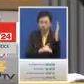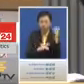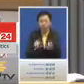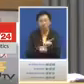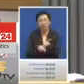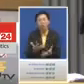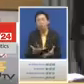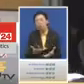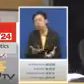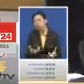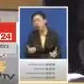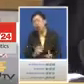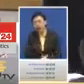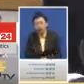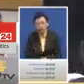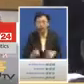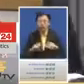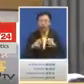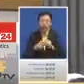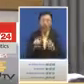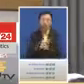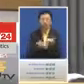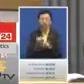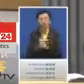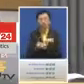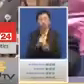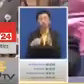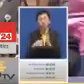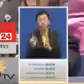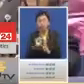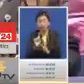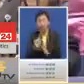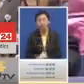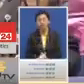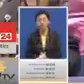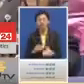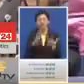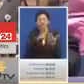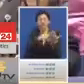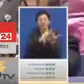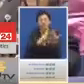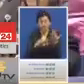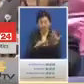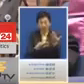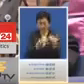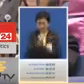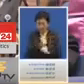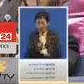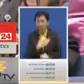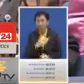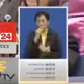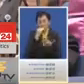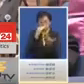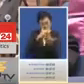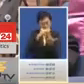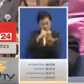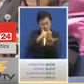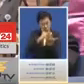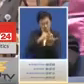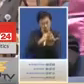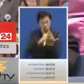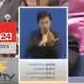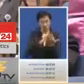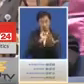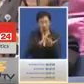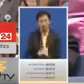สื่อมนำไปสู่ปัญหาสังคมคืออะไรครับนโยบายท่านจะตามไปทันไหมเดี๋ยวผมจะบอกเป็นข้